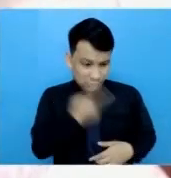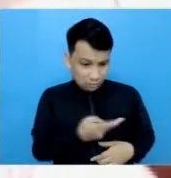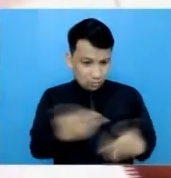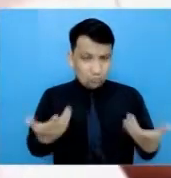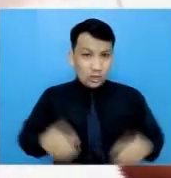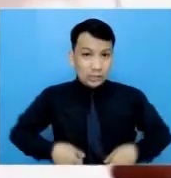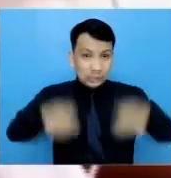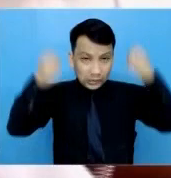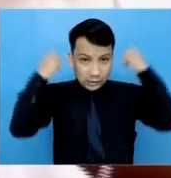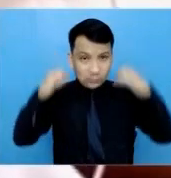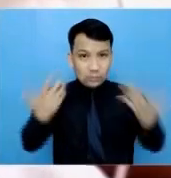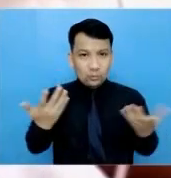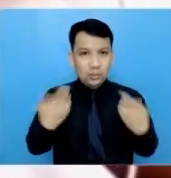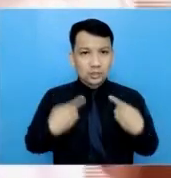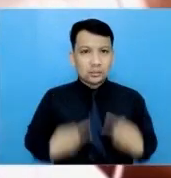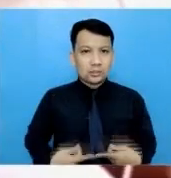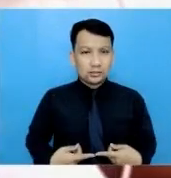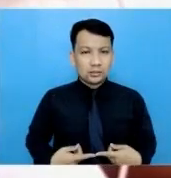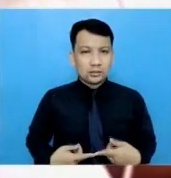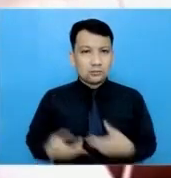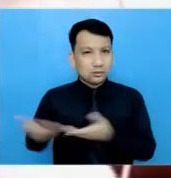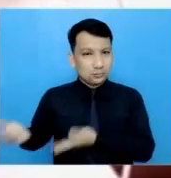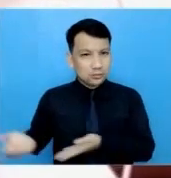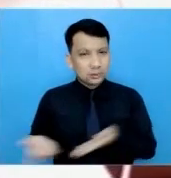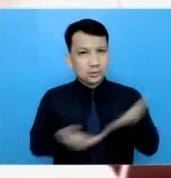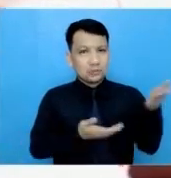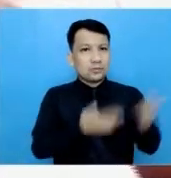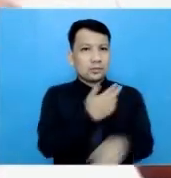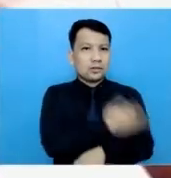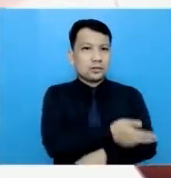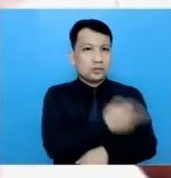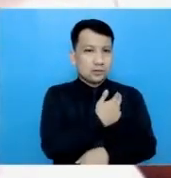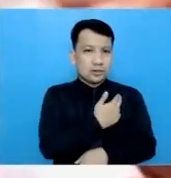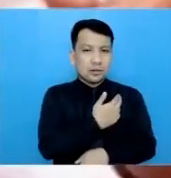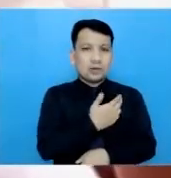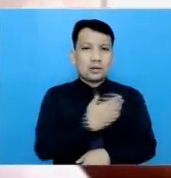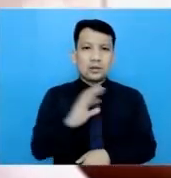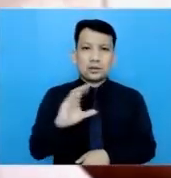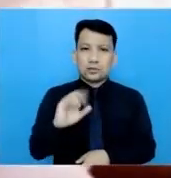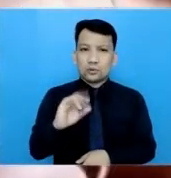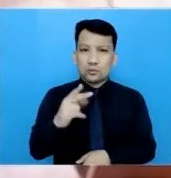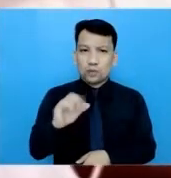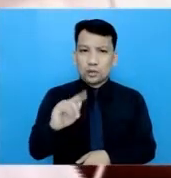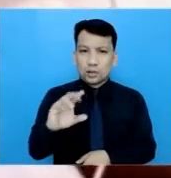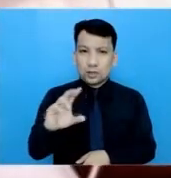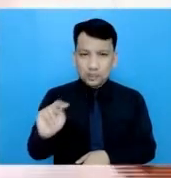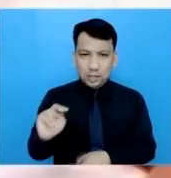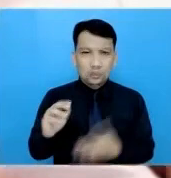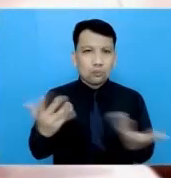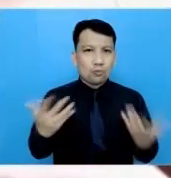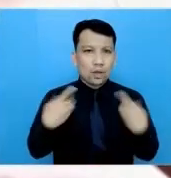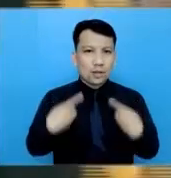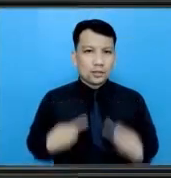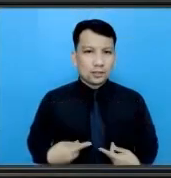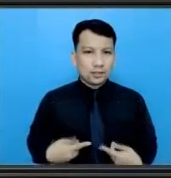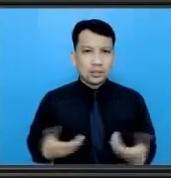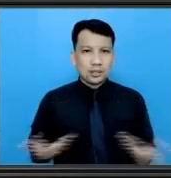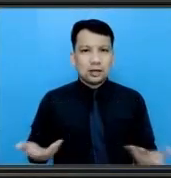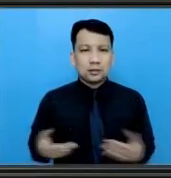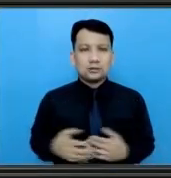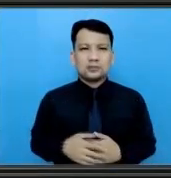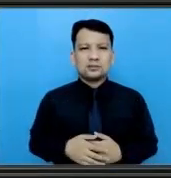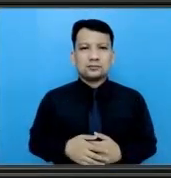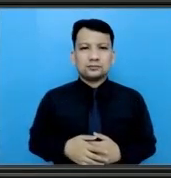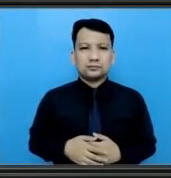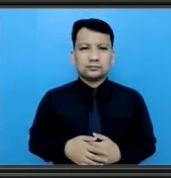itaas. Hanggang sinugod po sa emergency ng karuwatan, wala na pong damit.